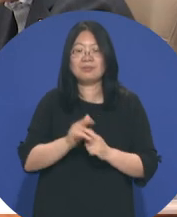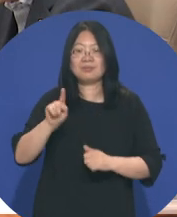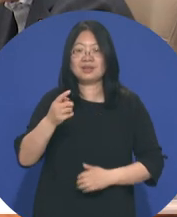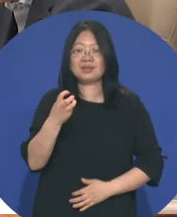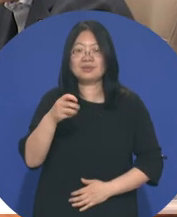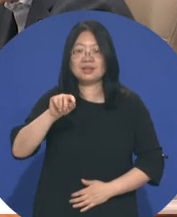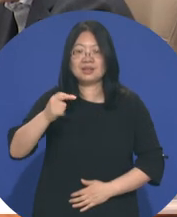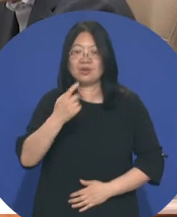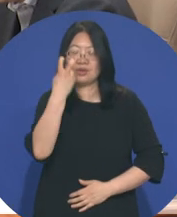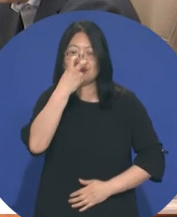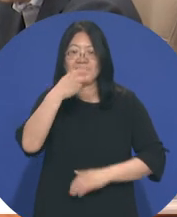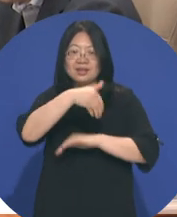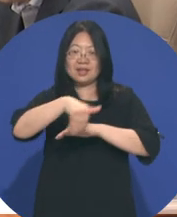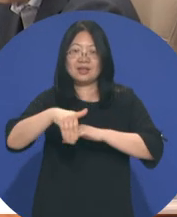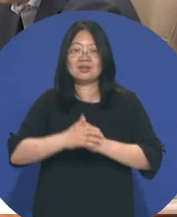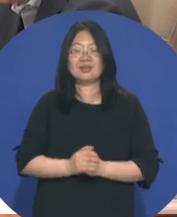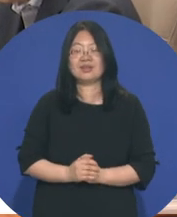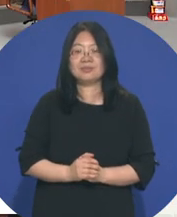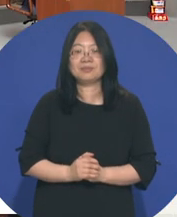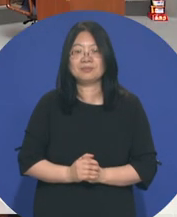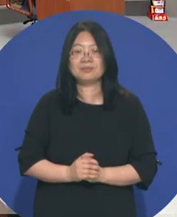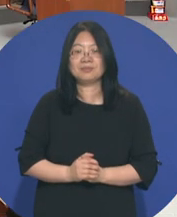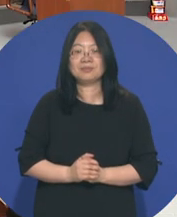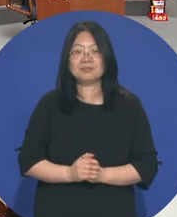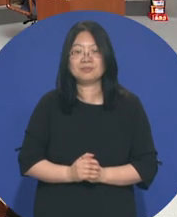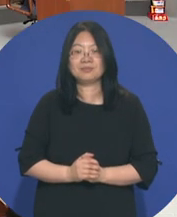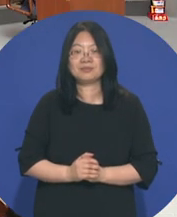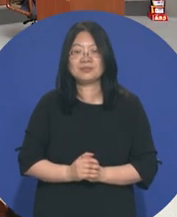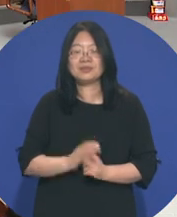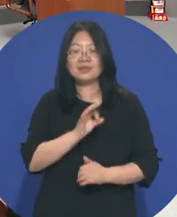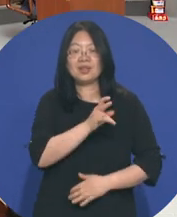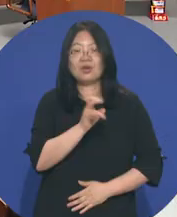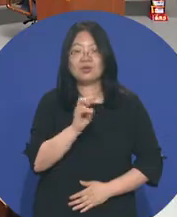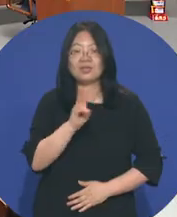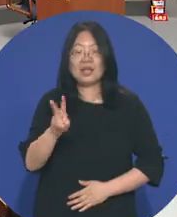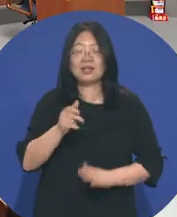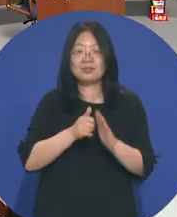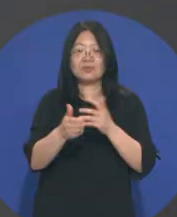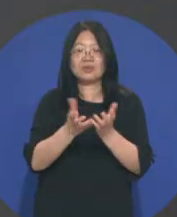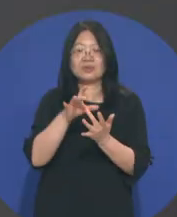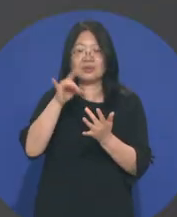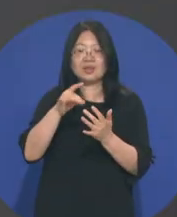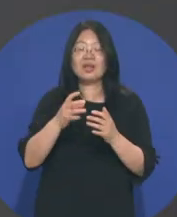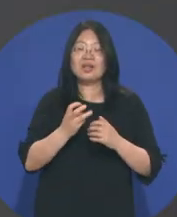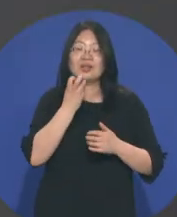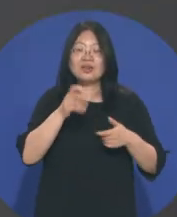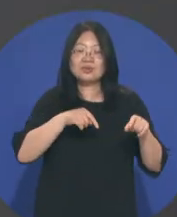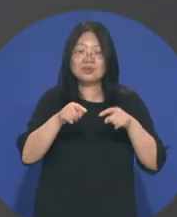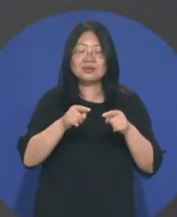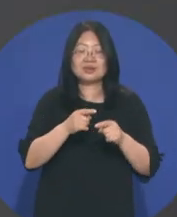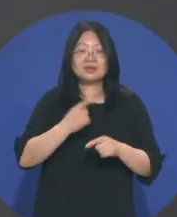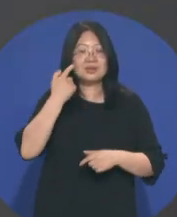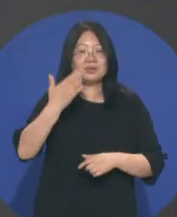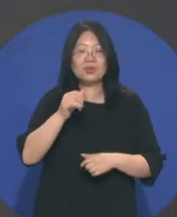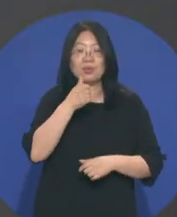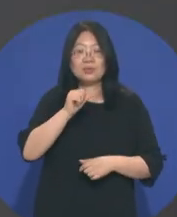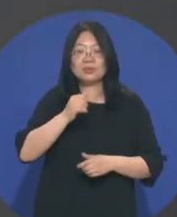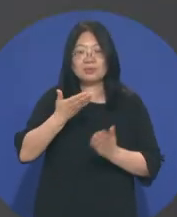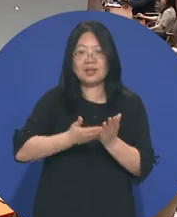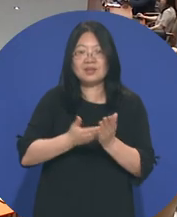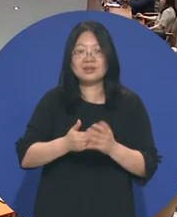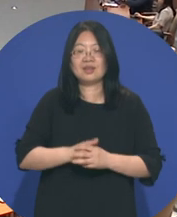등 130건의 심의할 예정입니다 이와 함께 후반기 여야 대표단 선출과 도정 질문